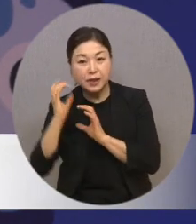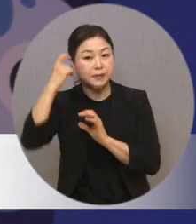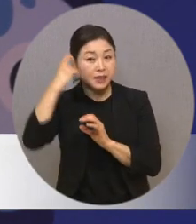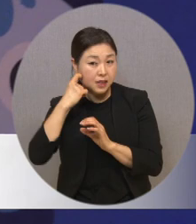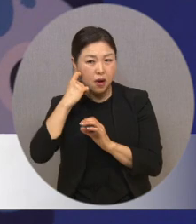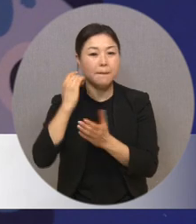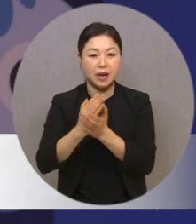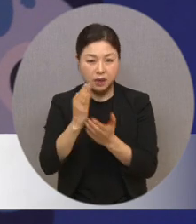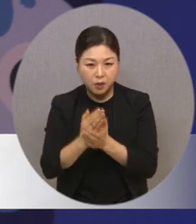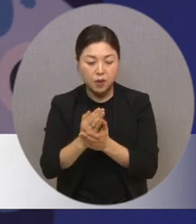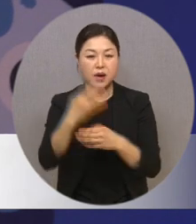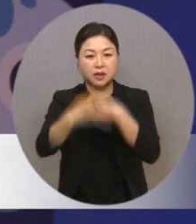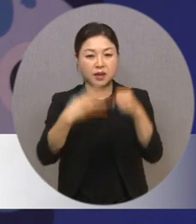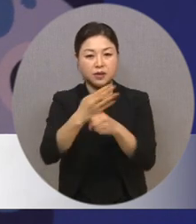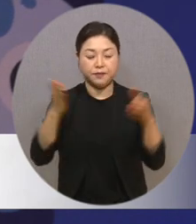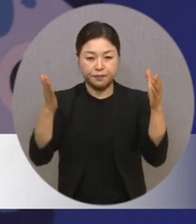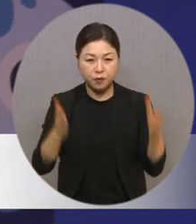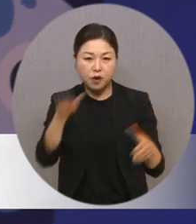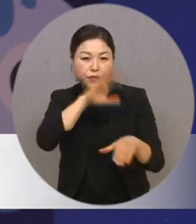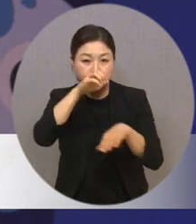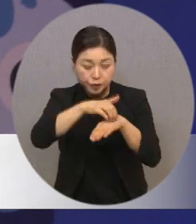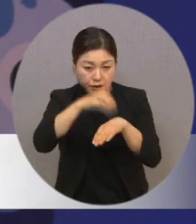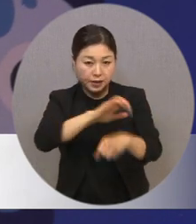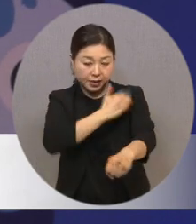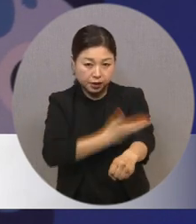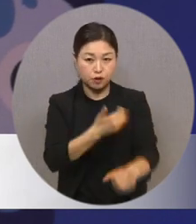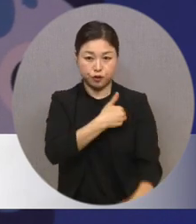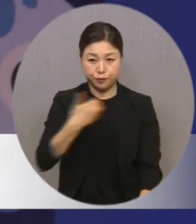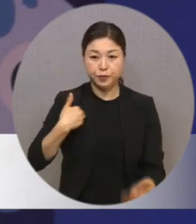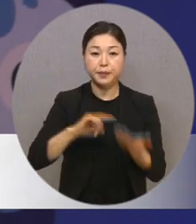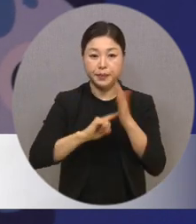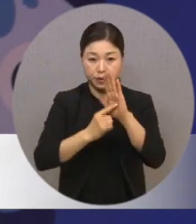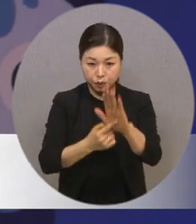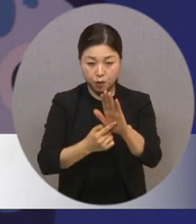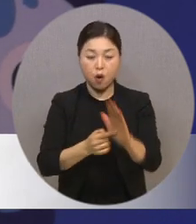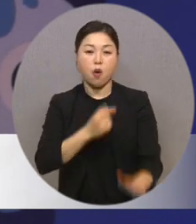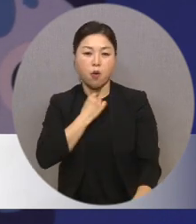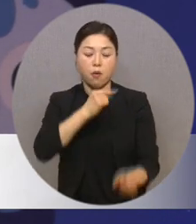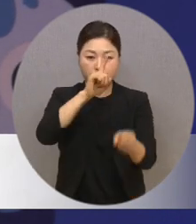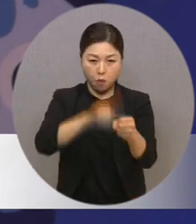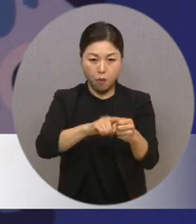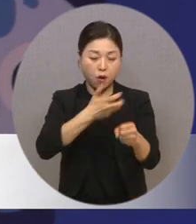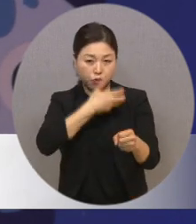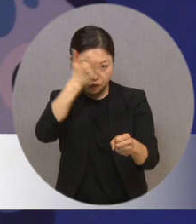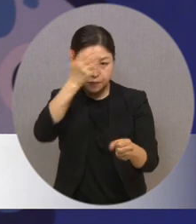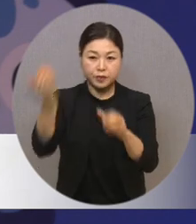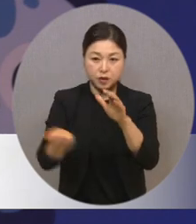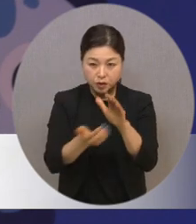4년 동안 갈고 닦은 기량을 마음껏 펼치고 원하는